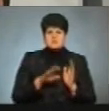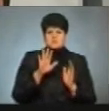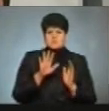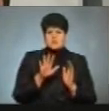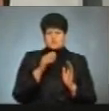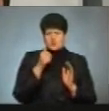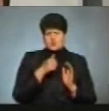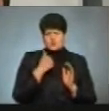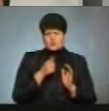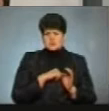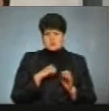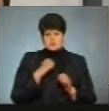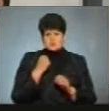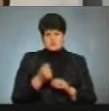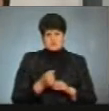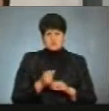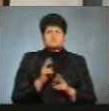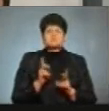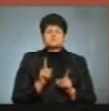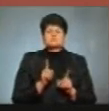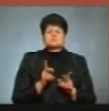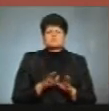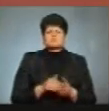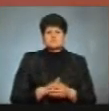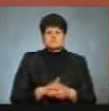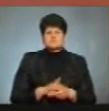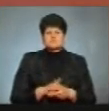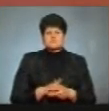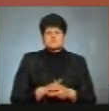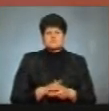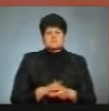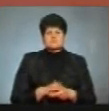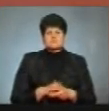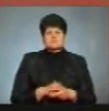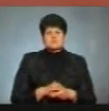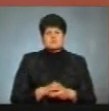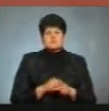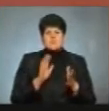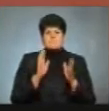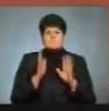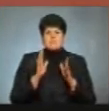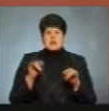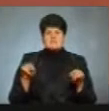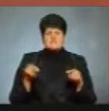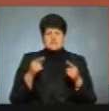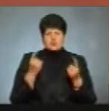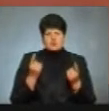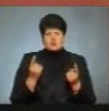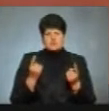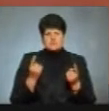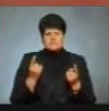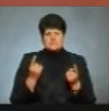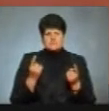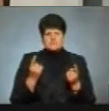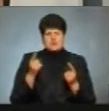75-го року. Та самі старші, так. Самі. Це який? Можете назвати, в якому парку атракціон? Це парк відродження. Зараз вам скажу, як